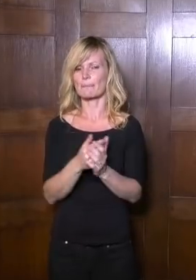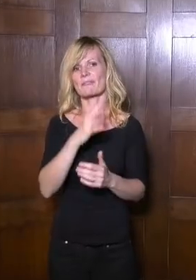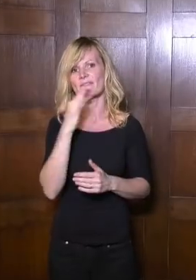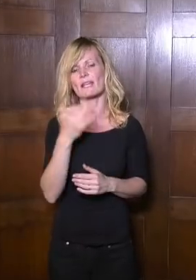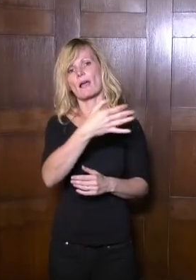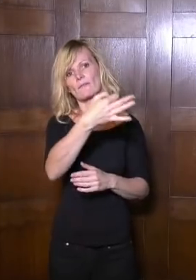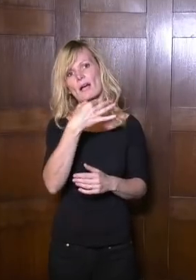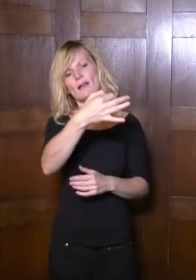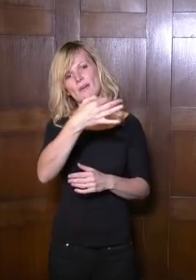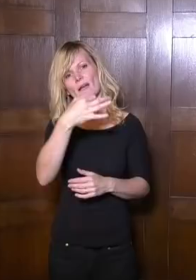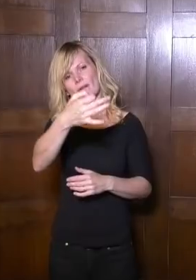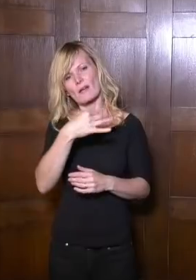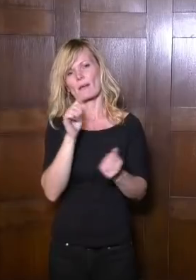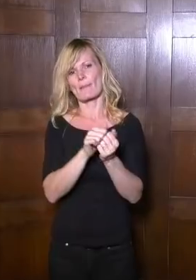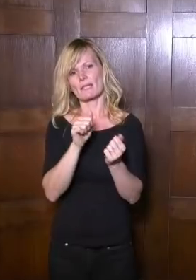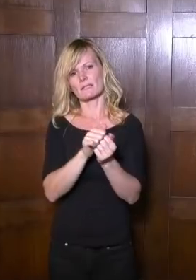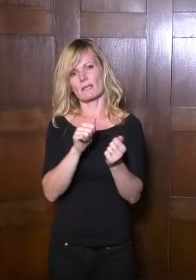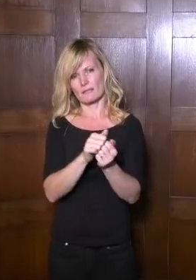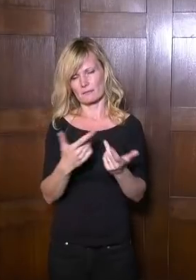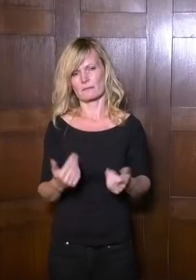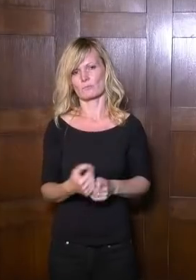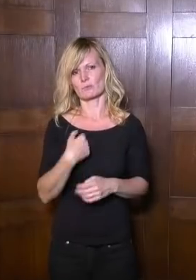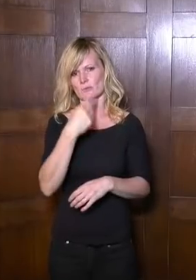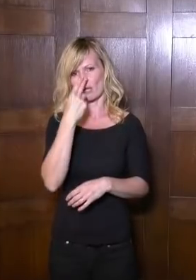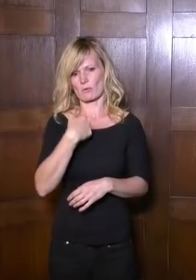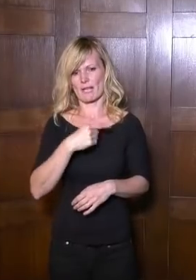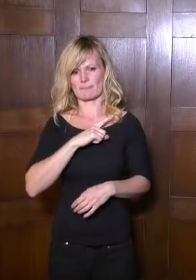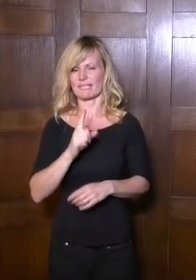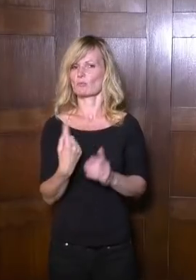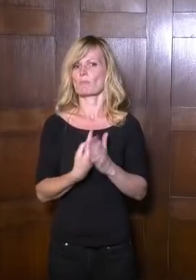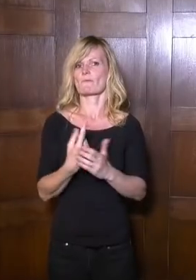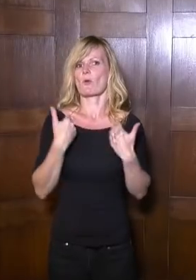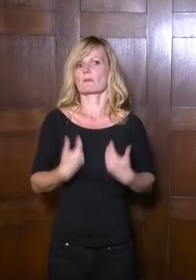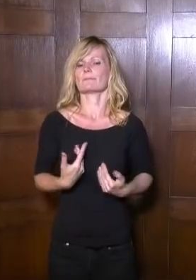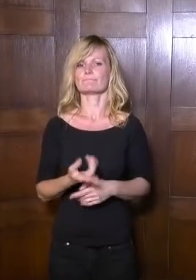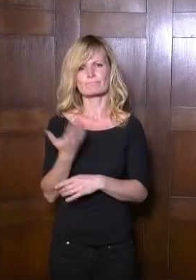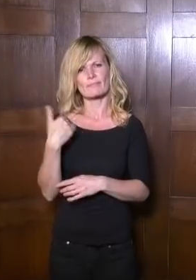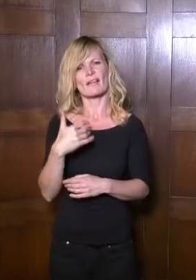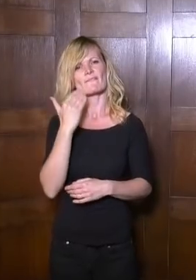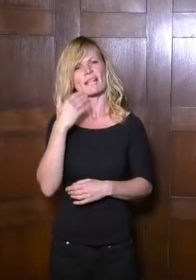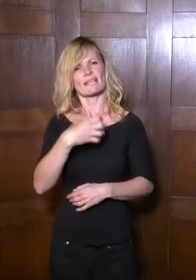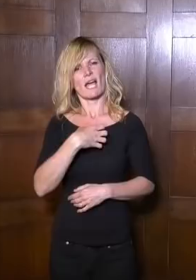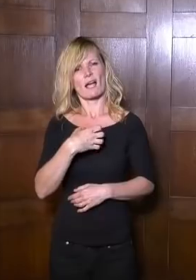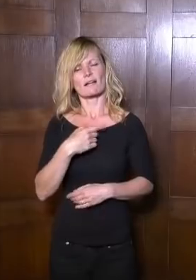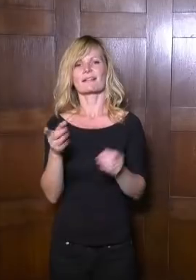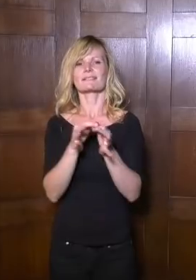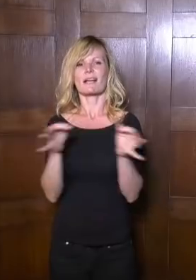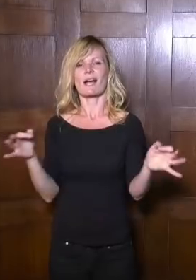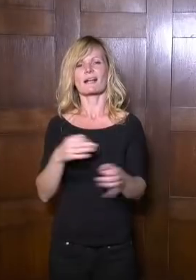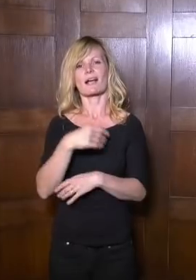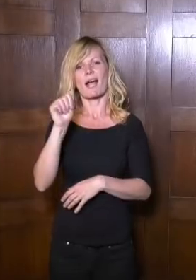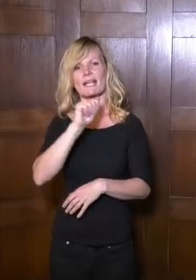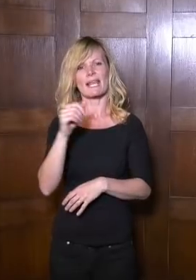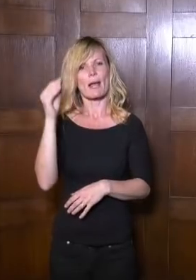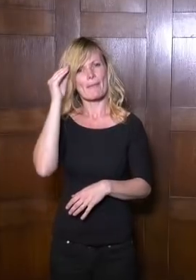und man muss ein bisschen aufpassen, dass man sich auch nicht überfordert. Ich bin erkrankt am Tag, nachdem Angela Merkel, unsere Bundeskanzlerin,